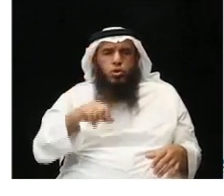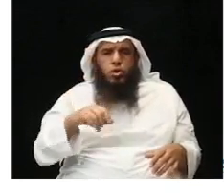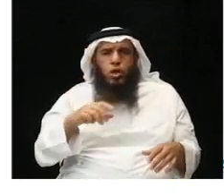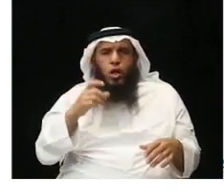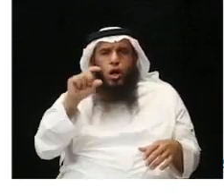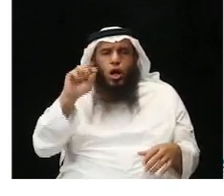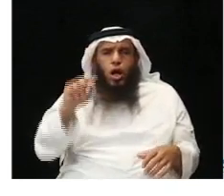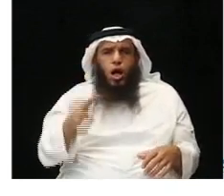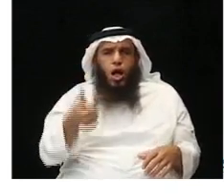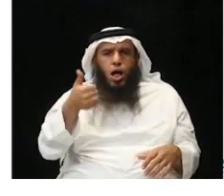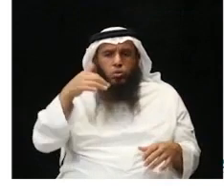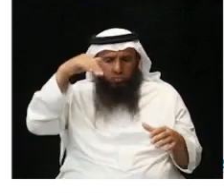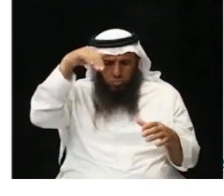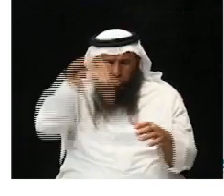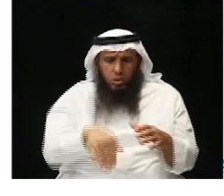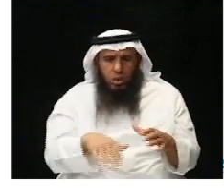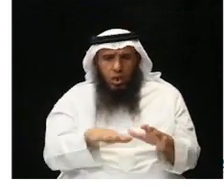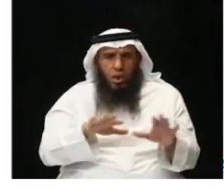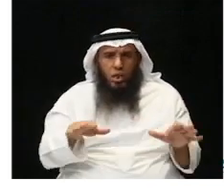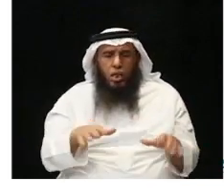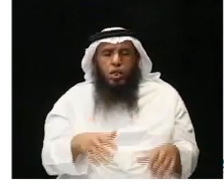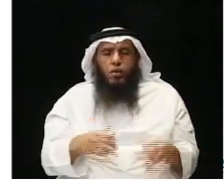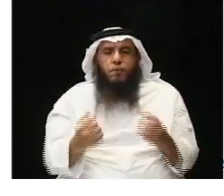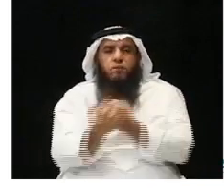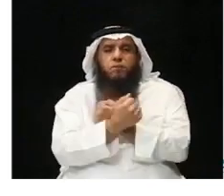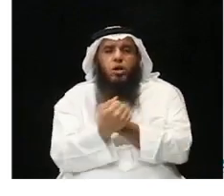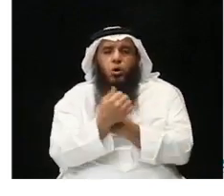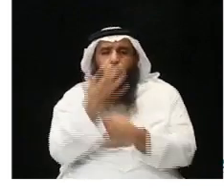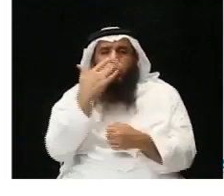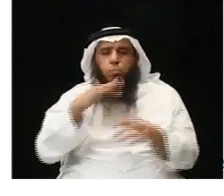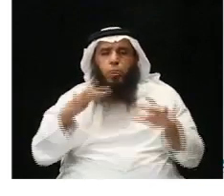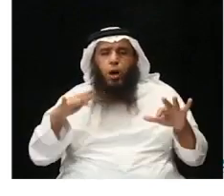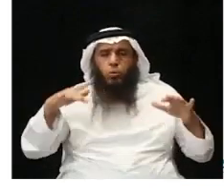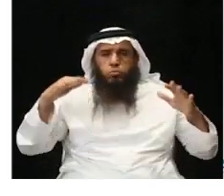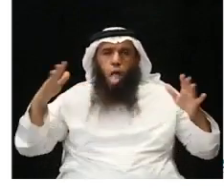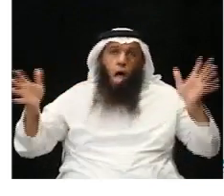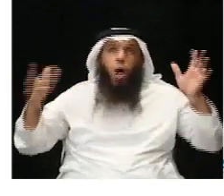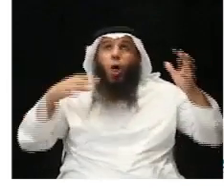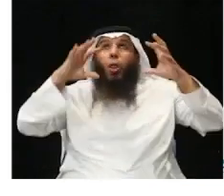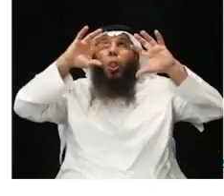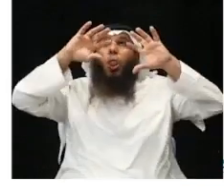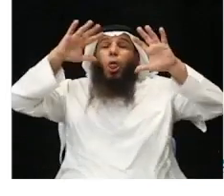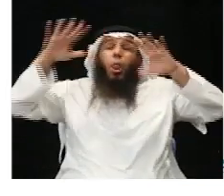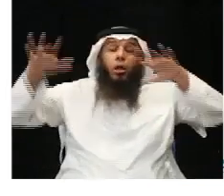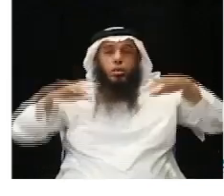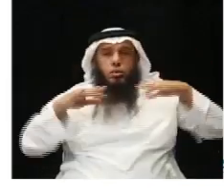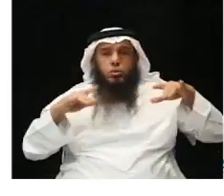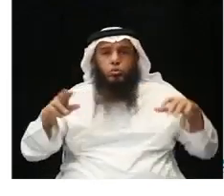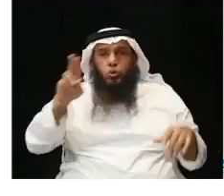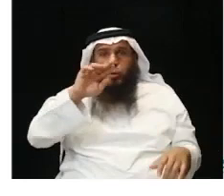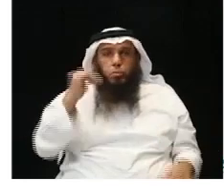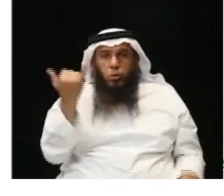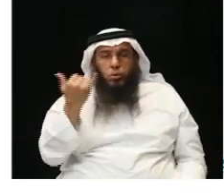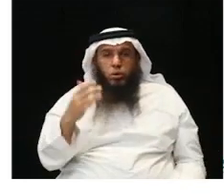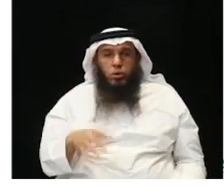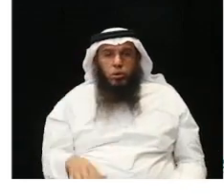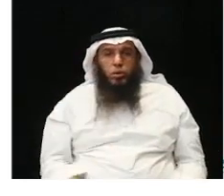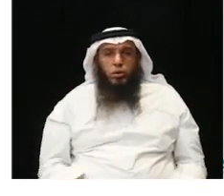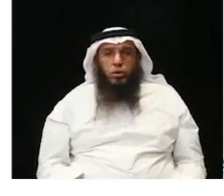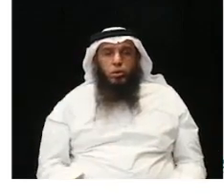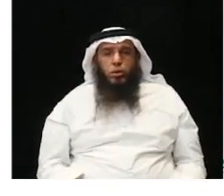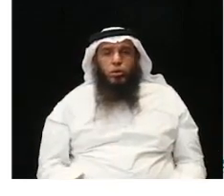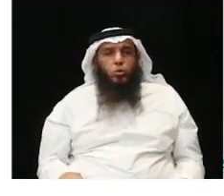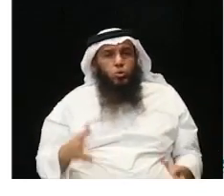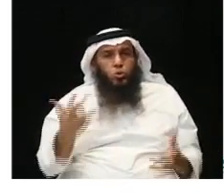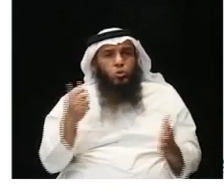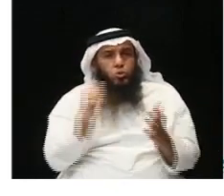الأرض، وفرعون أغرقه الله سبحانه وتعالى في البحر. طيب، سؤال مهم جدا، تقول يا أستاذ ما